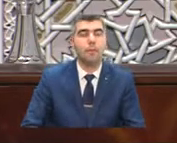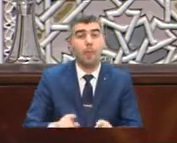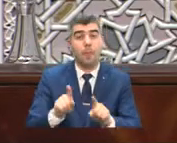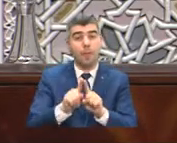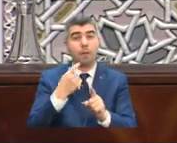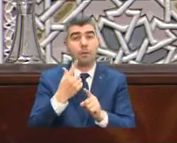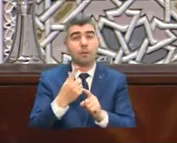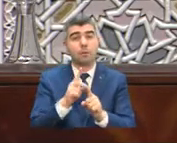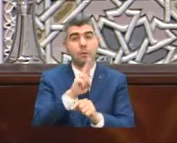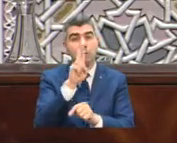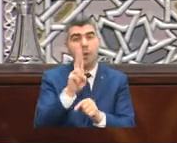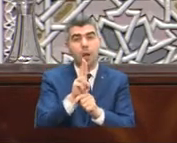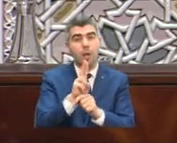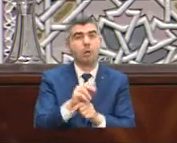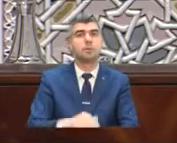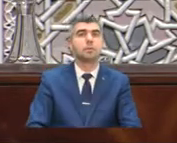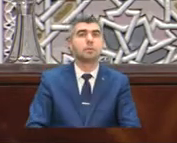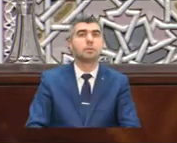اضافي؟